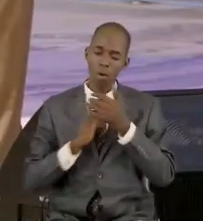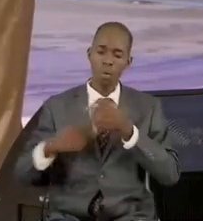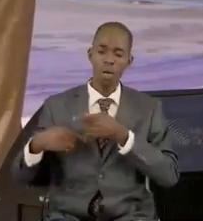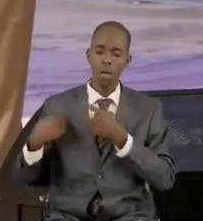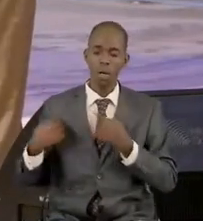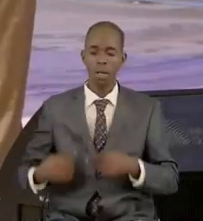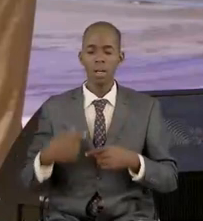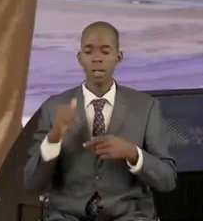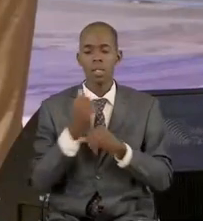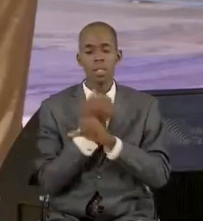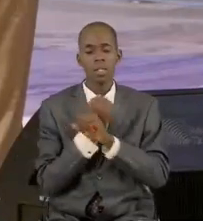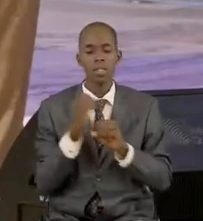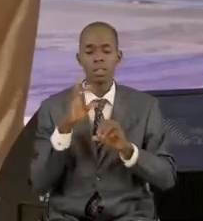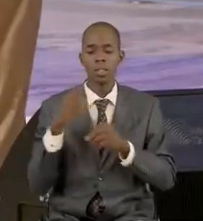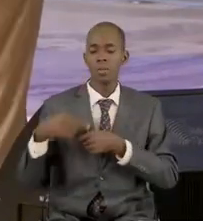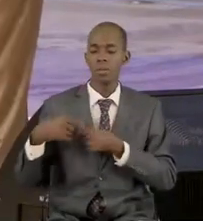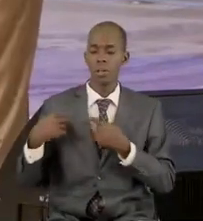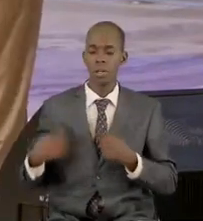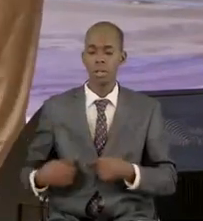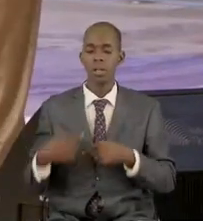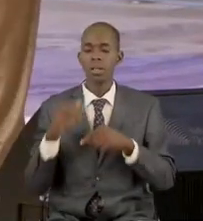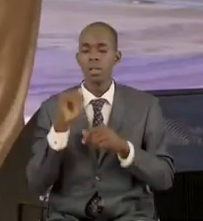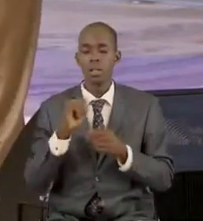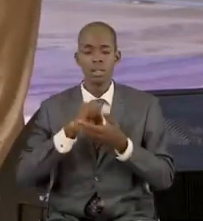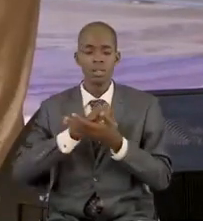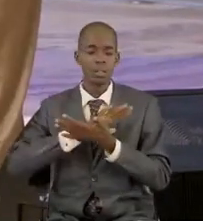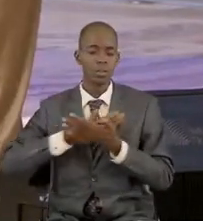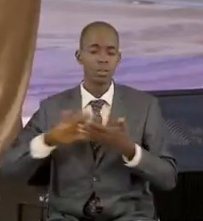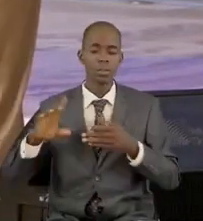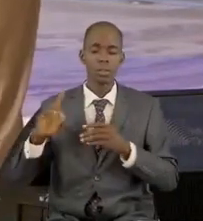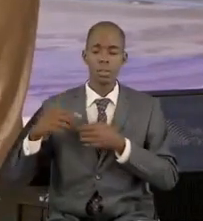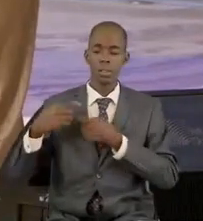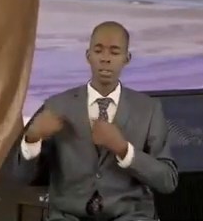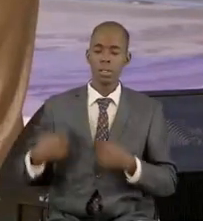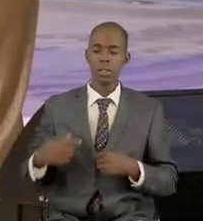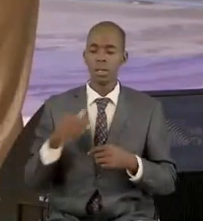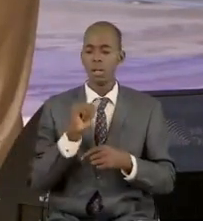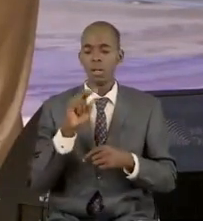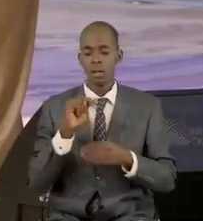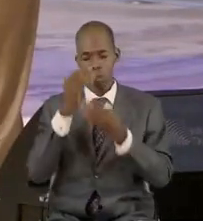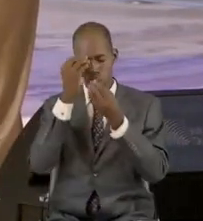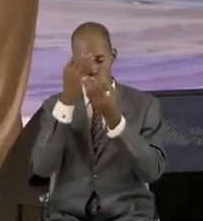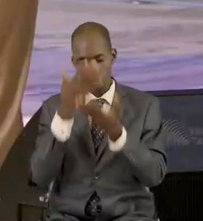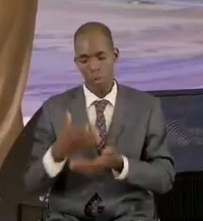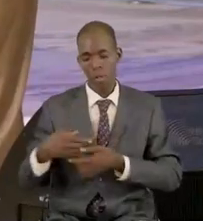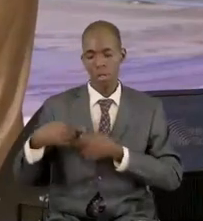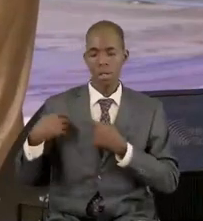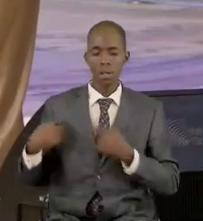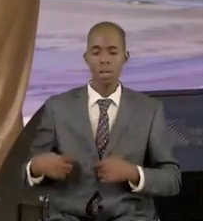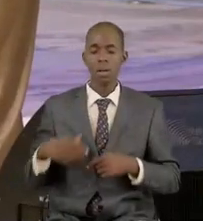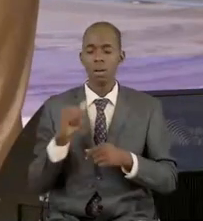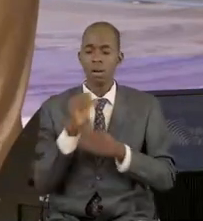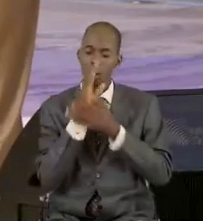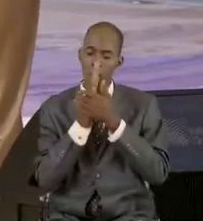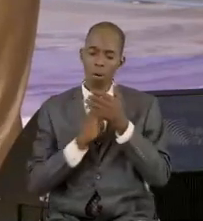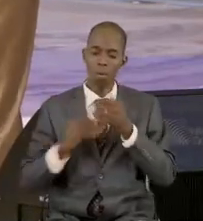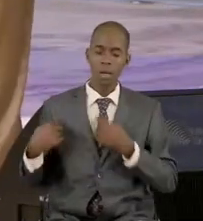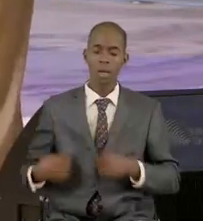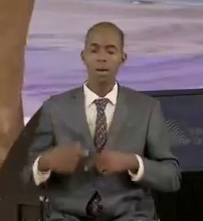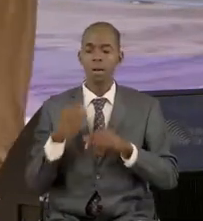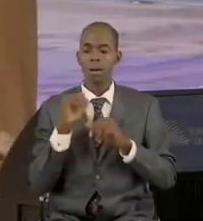sobre d'un cœur sauvé donc scientifique d'un cœur Robinson d'un cœur